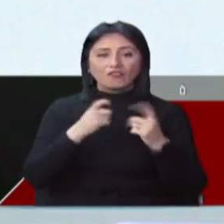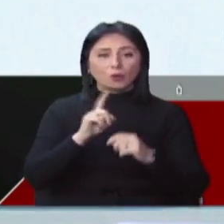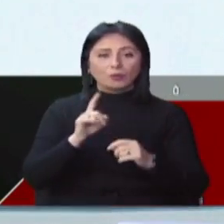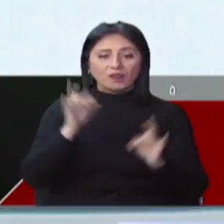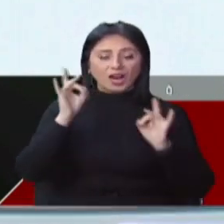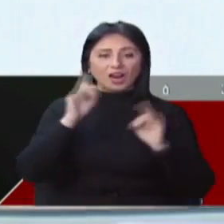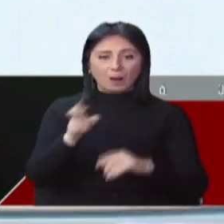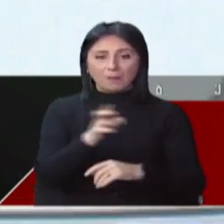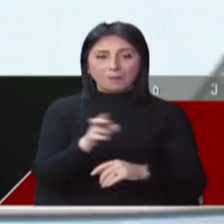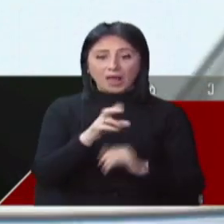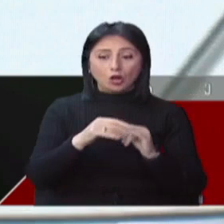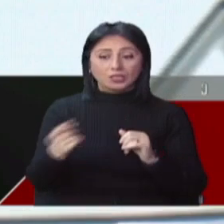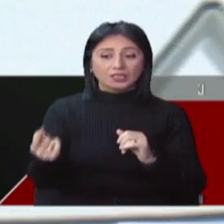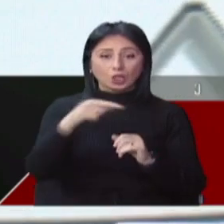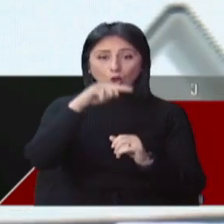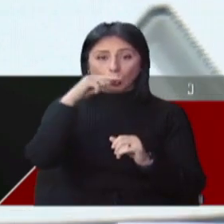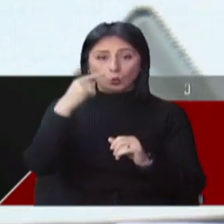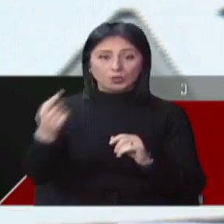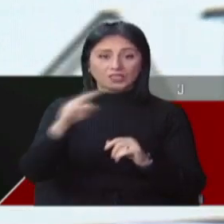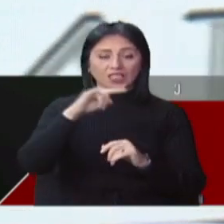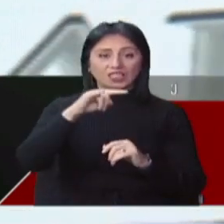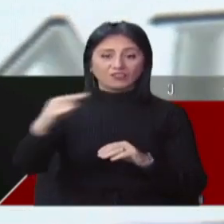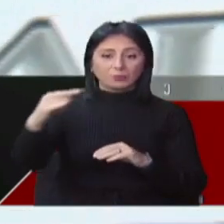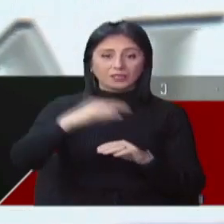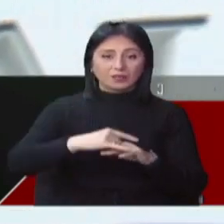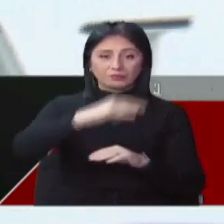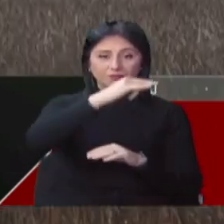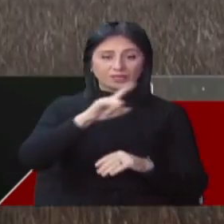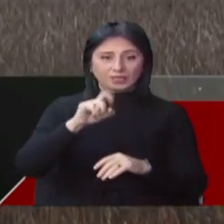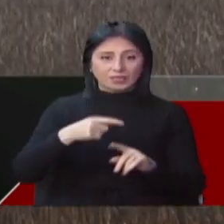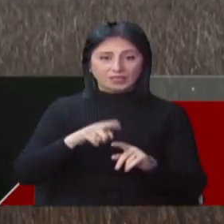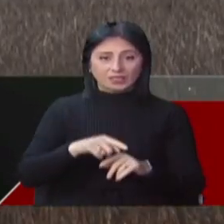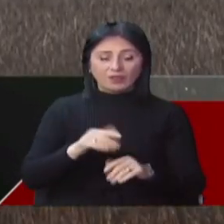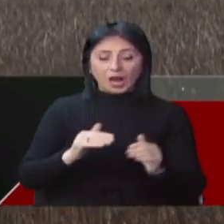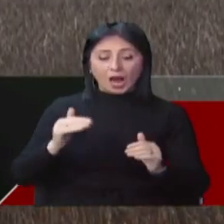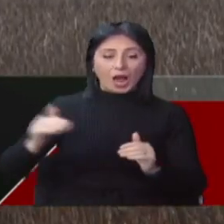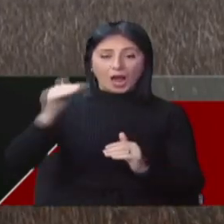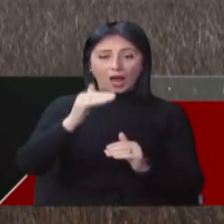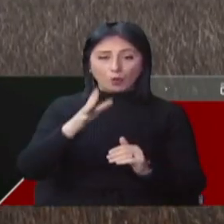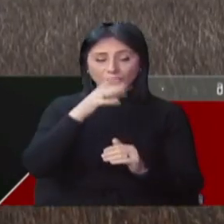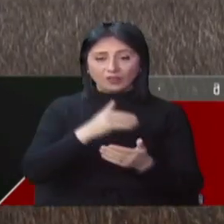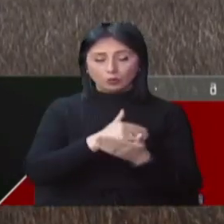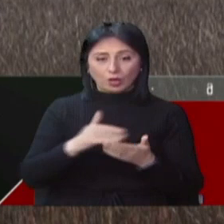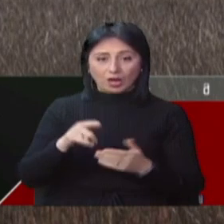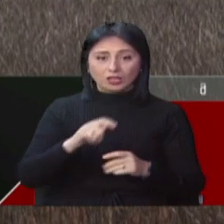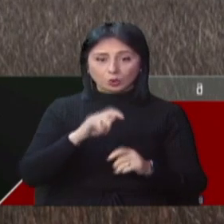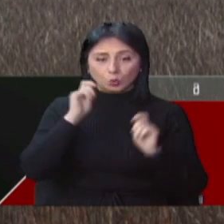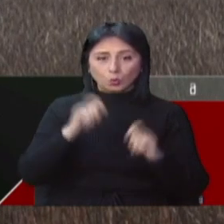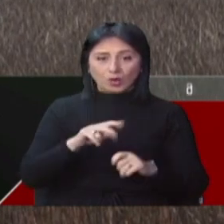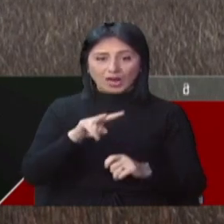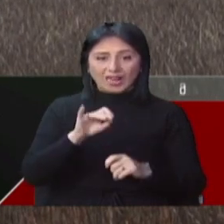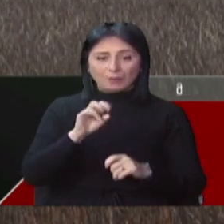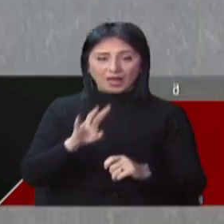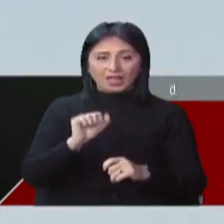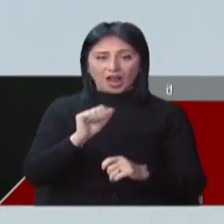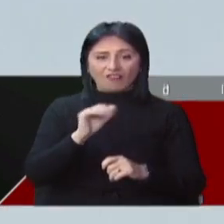informatsiit Gangashi Belarusis teritoriidan rusuli moerishe titprinavis aprenas ukavshirdeba, rats shekhva aghmosavletis frontis khas. Ukrainelebma Limanis